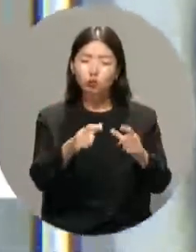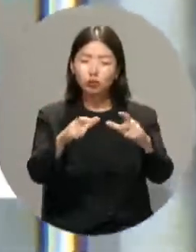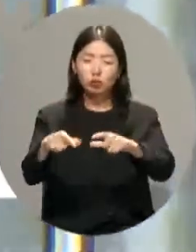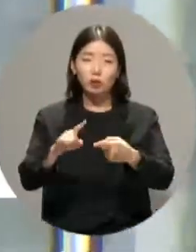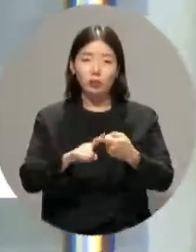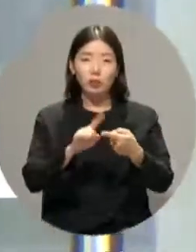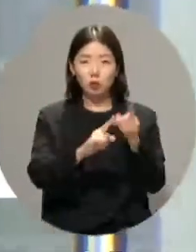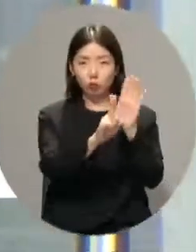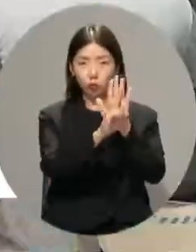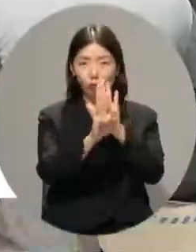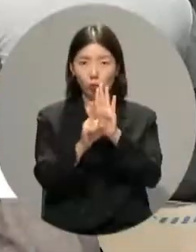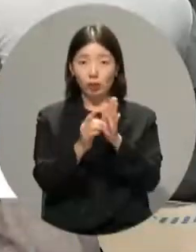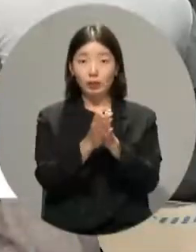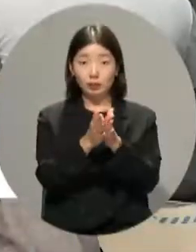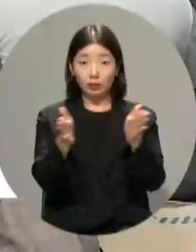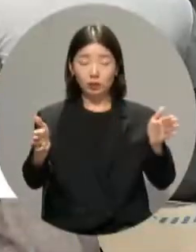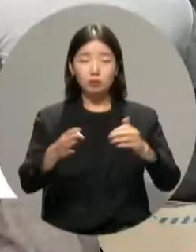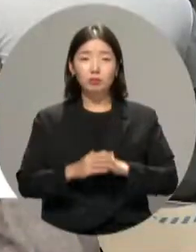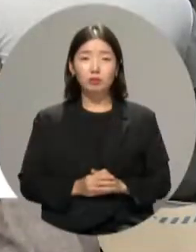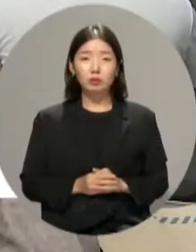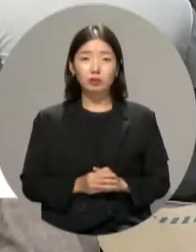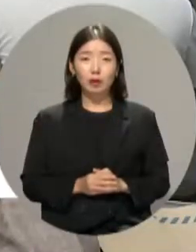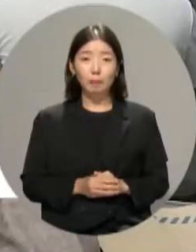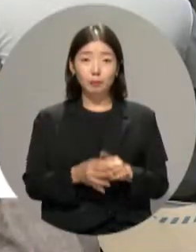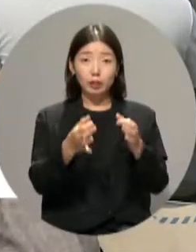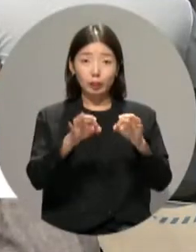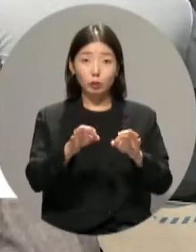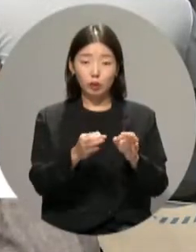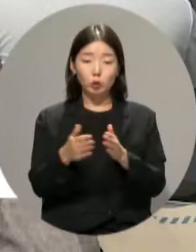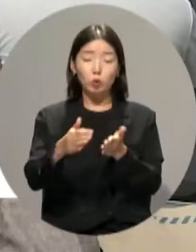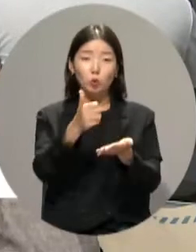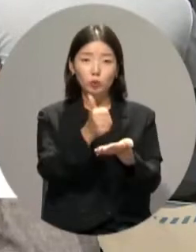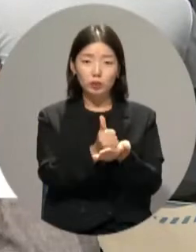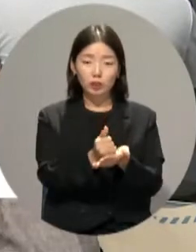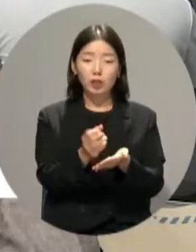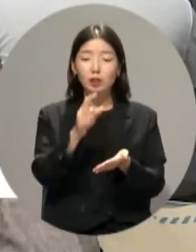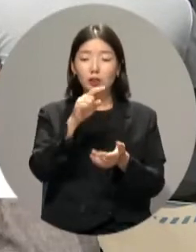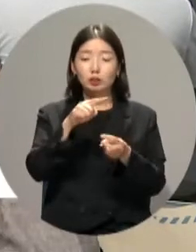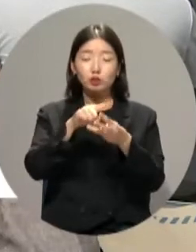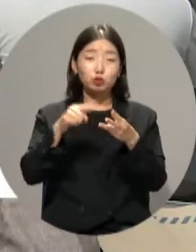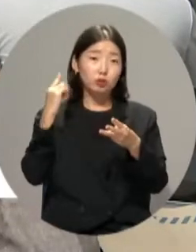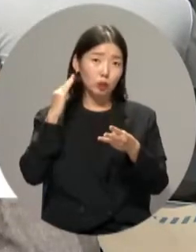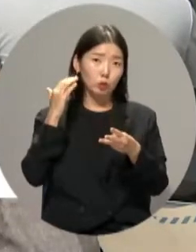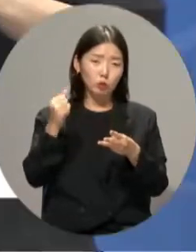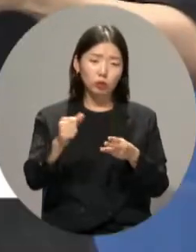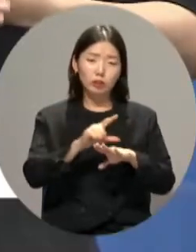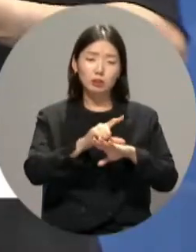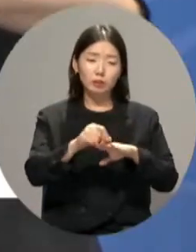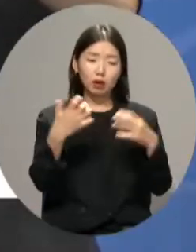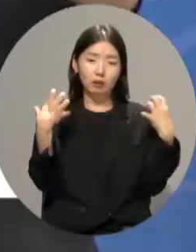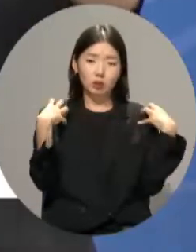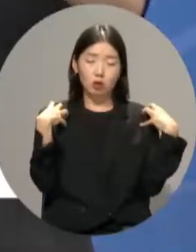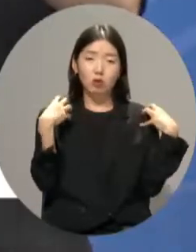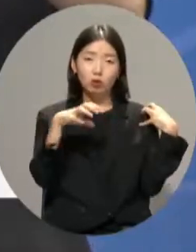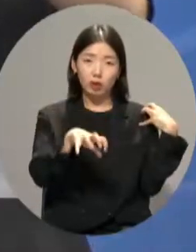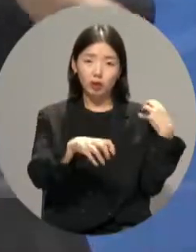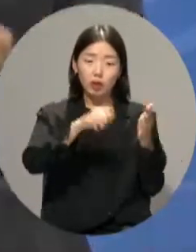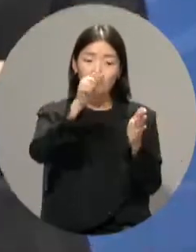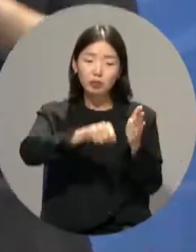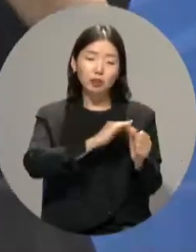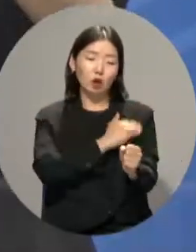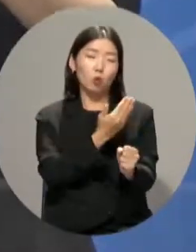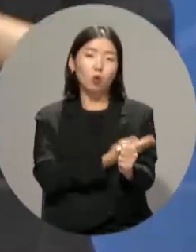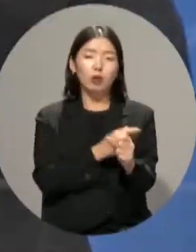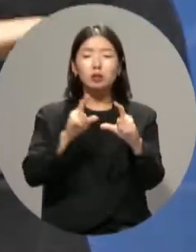공무에 들어갔습니다 앞서 김관용 지사는 윤석열 대통령에게 지자체장 지자체장 에게 비자발급